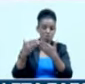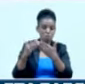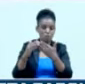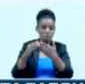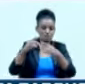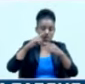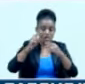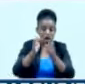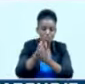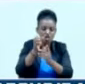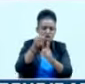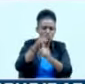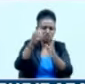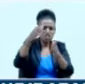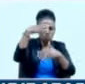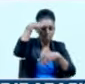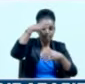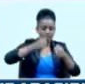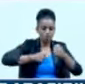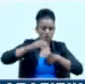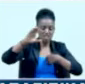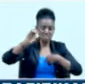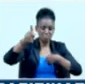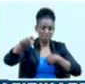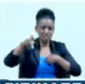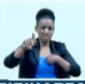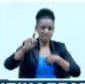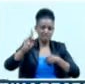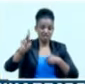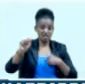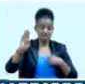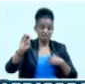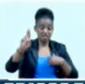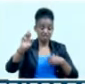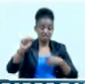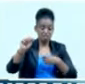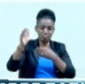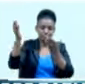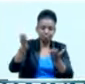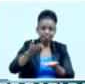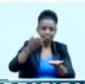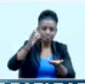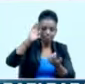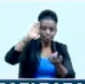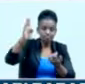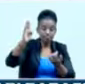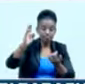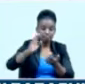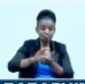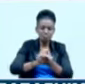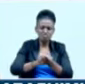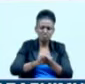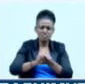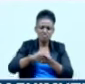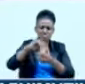studio kandi turi kumwe n'umuvugizi wa polisi y'u Rwanda CP John Bosco Kabera Vande Twahikaze. Mwiriwe neza.